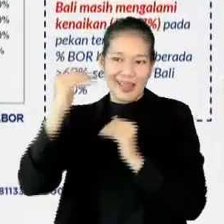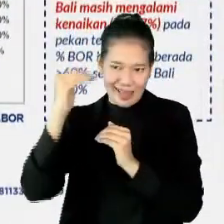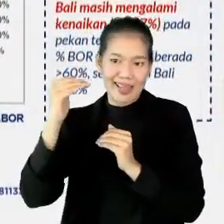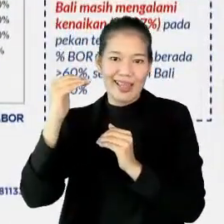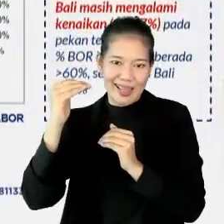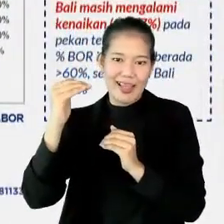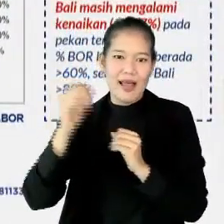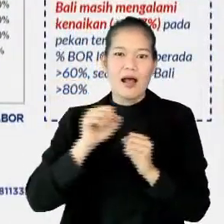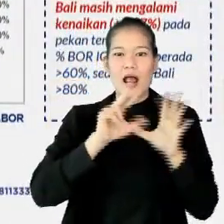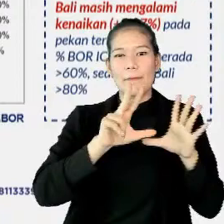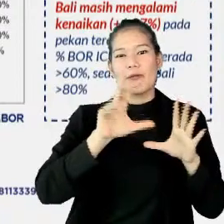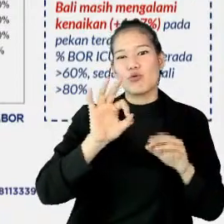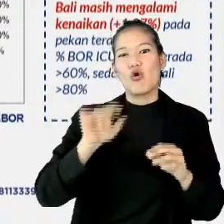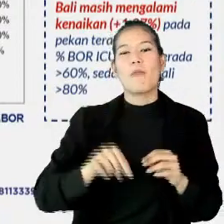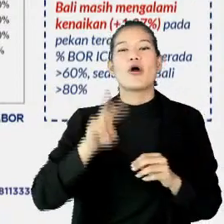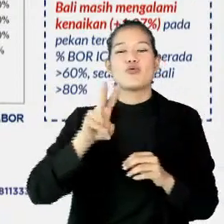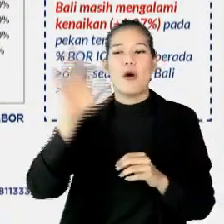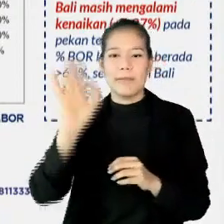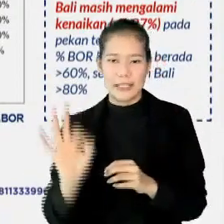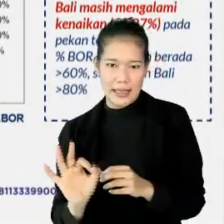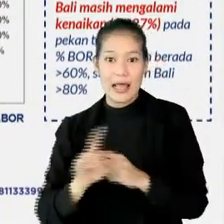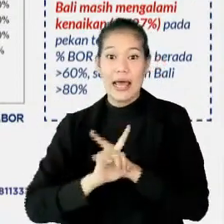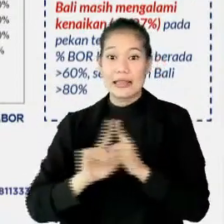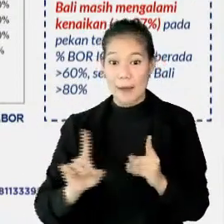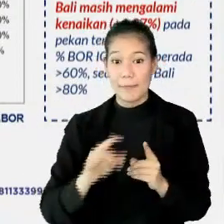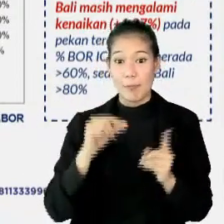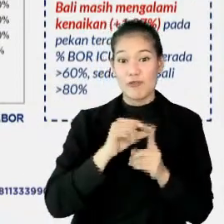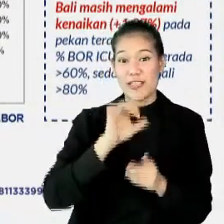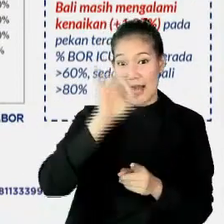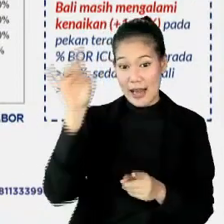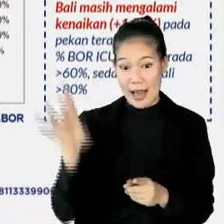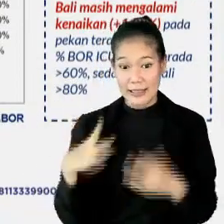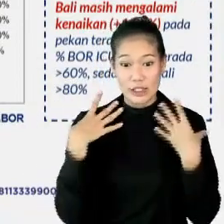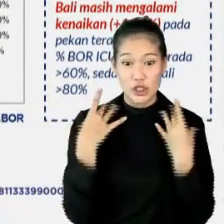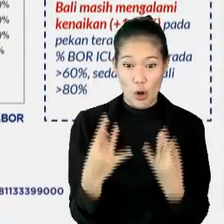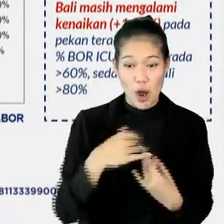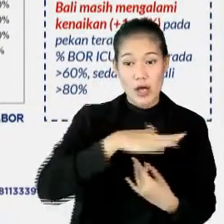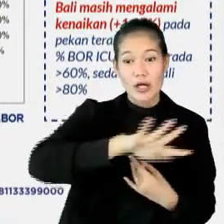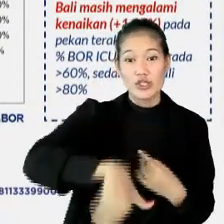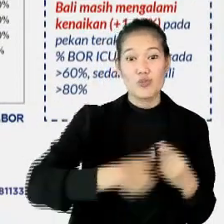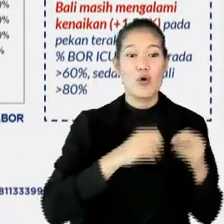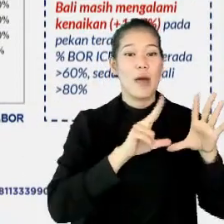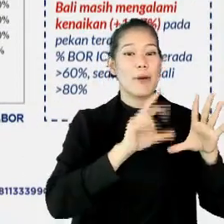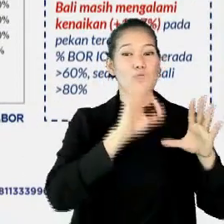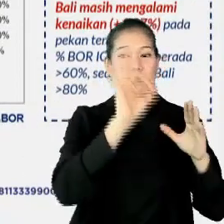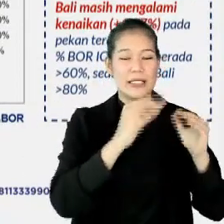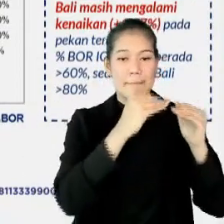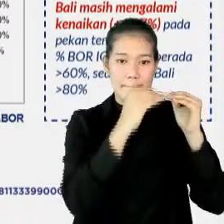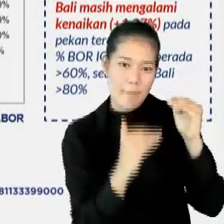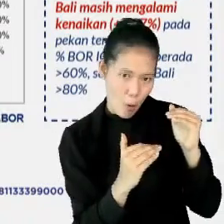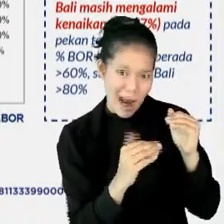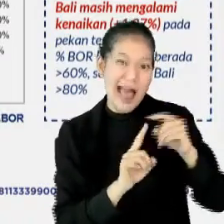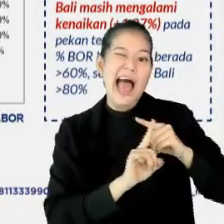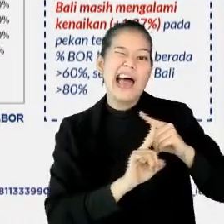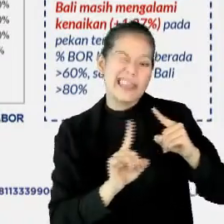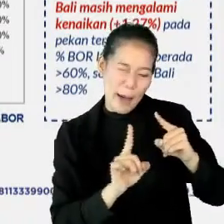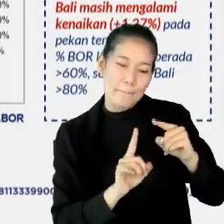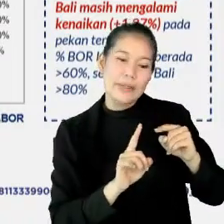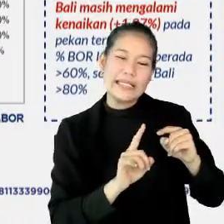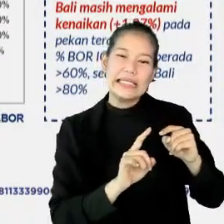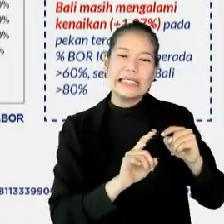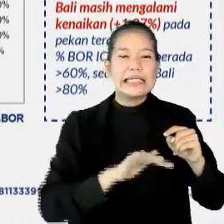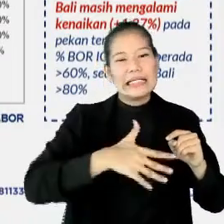dia 80,20%. Sedangkan untuk provinsi yang lain di Pulau Jawa semua sudah di bawah 80%, tapi masih di